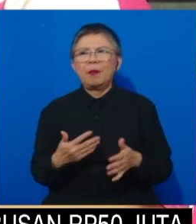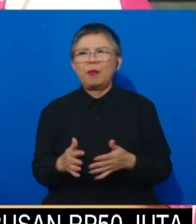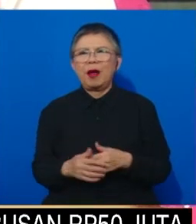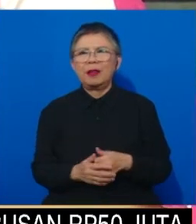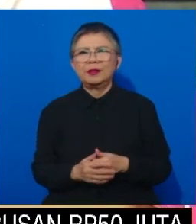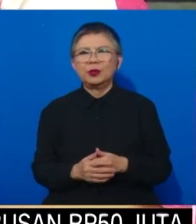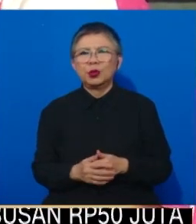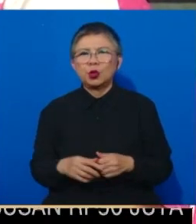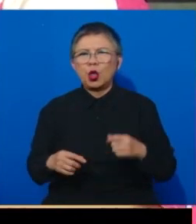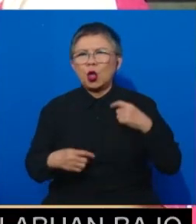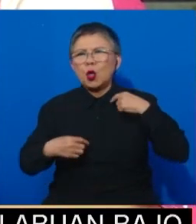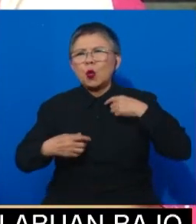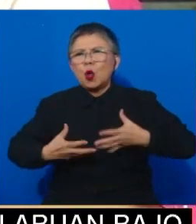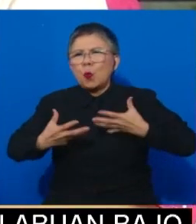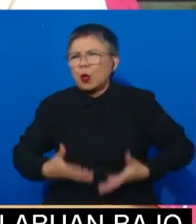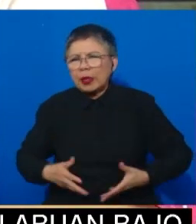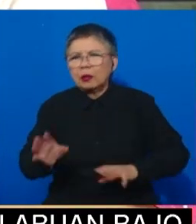sukanya